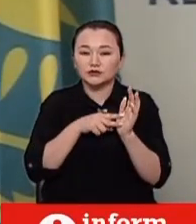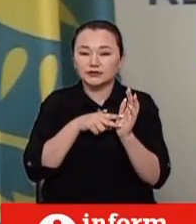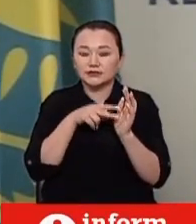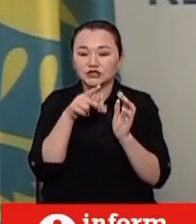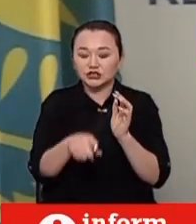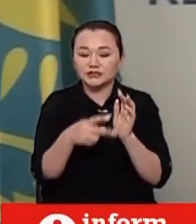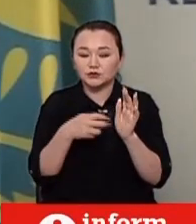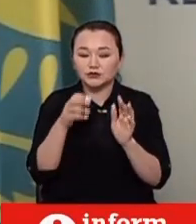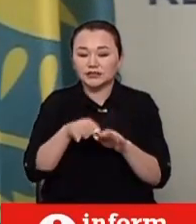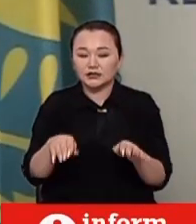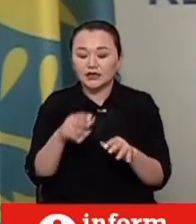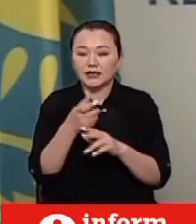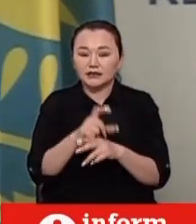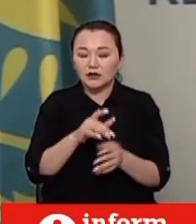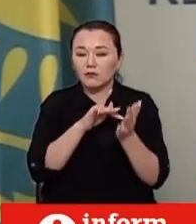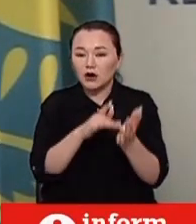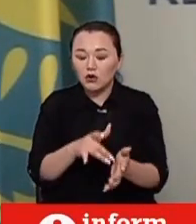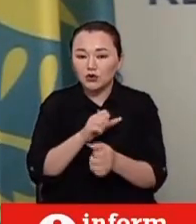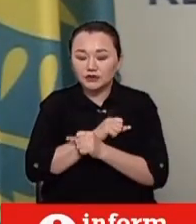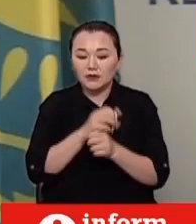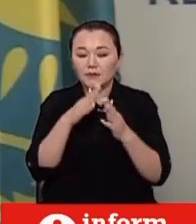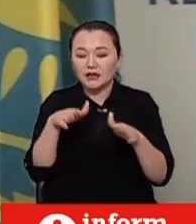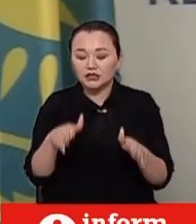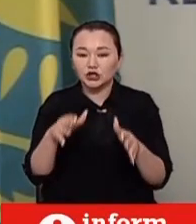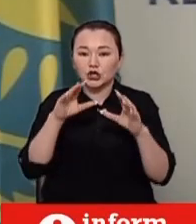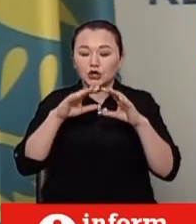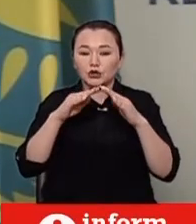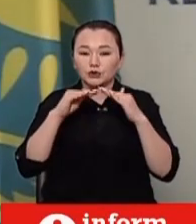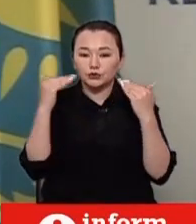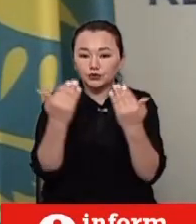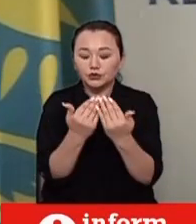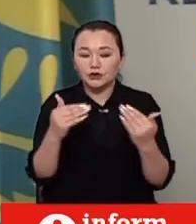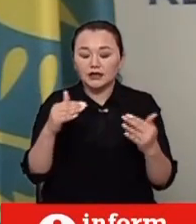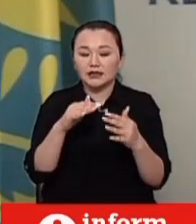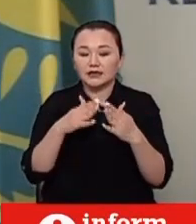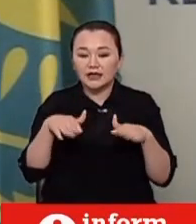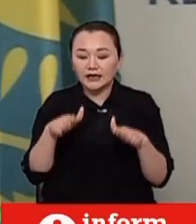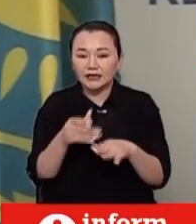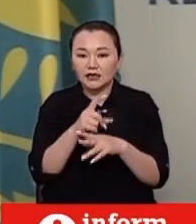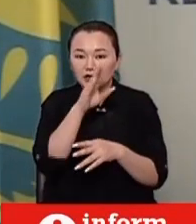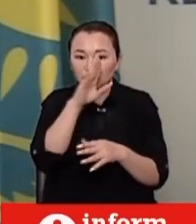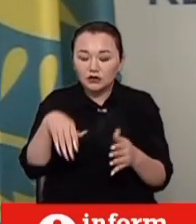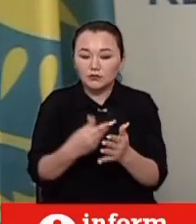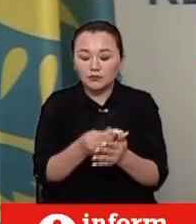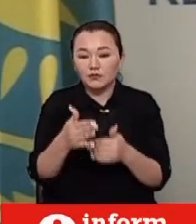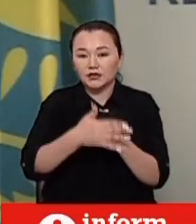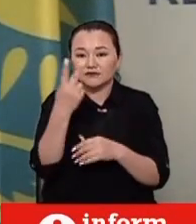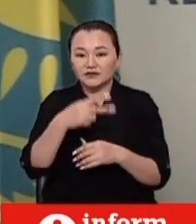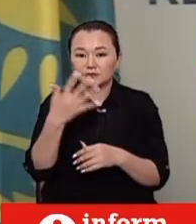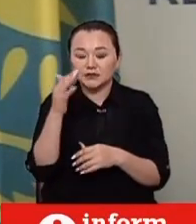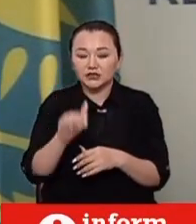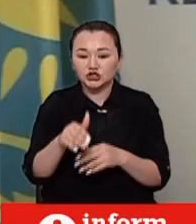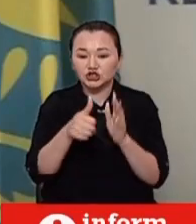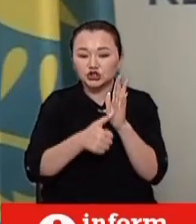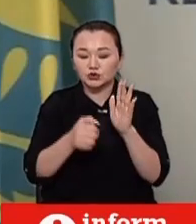Это краеведческие походы, экскурсии, палаточные, юрточные лагеря. За счет родительской оплаты отдохнут порядка